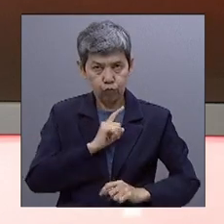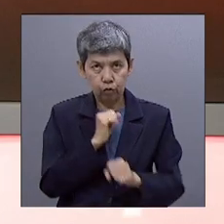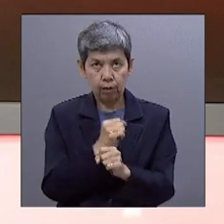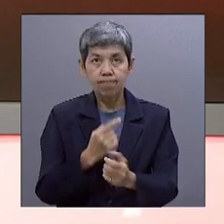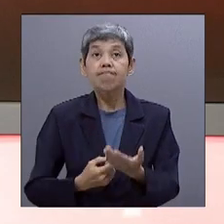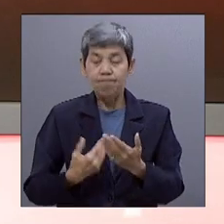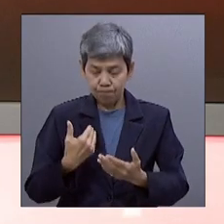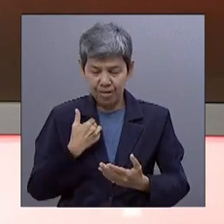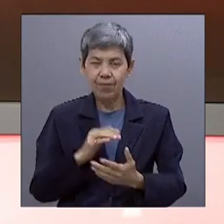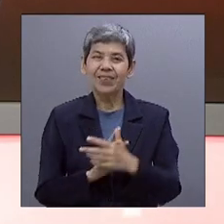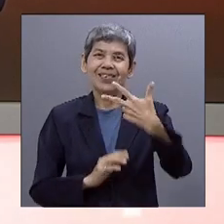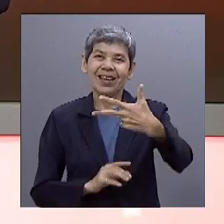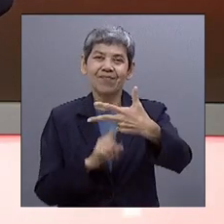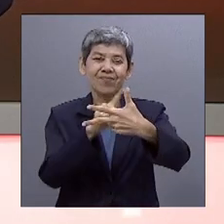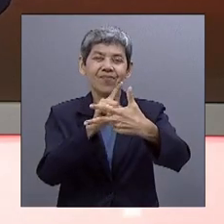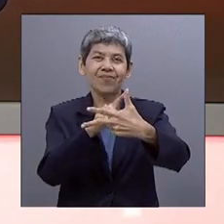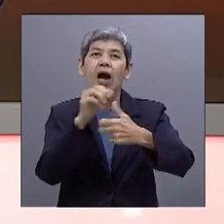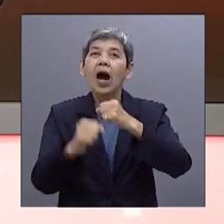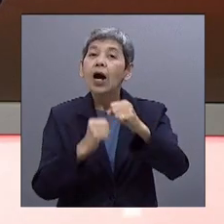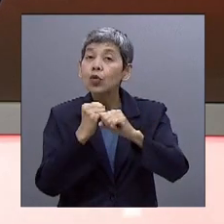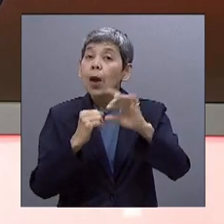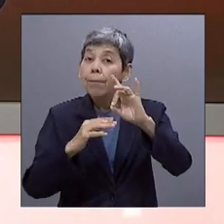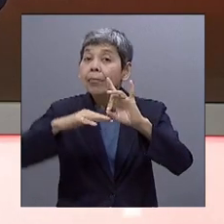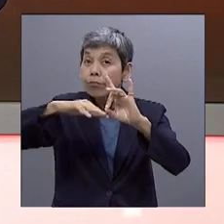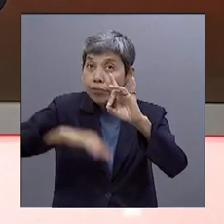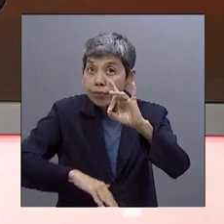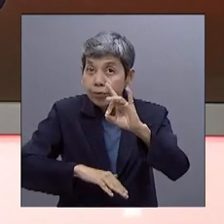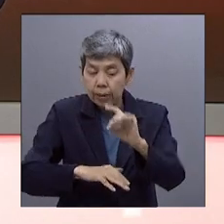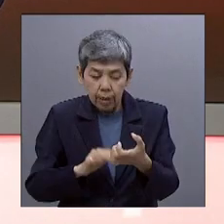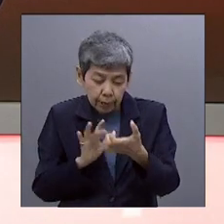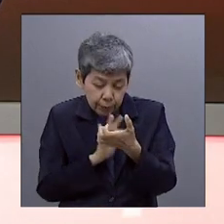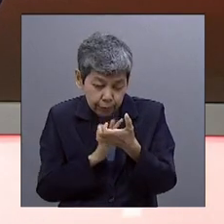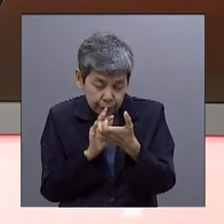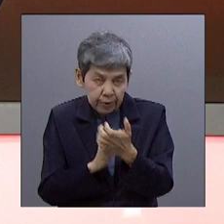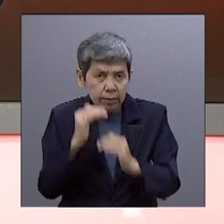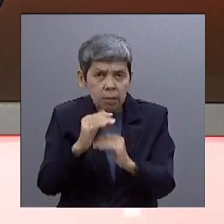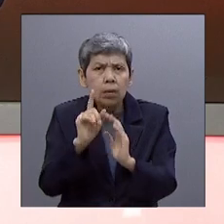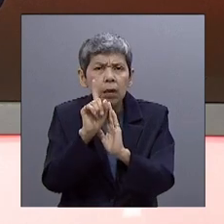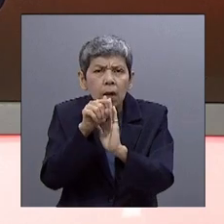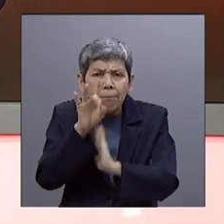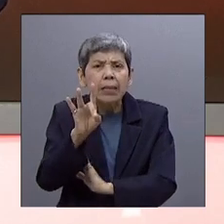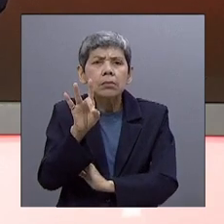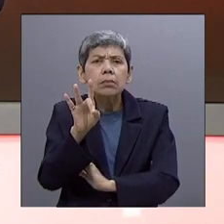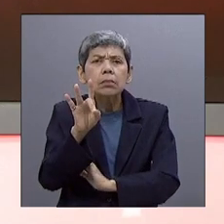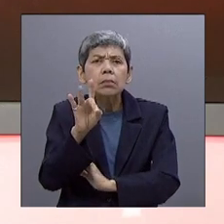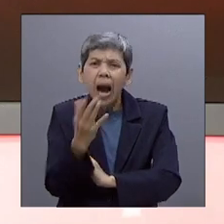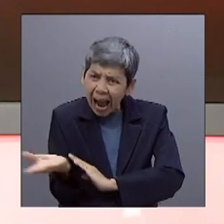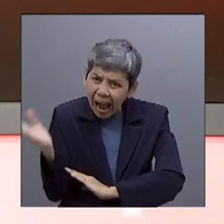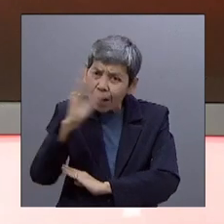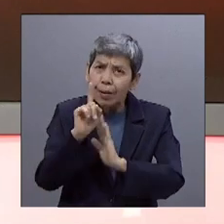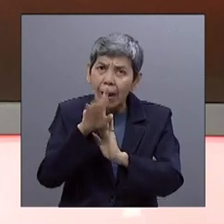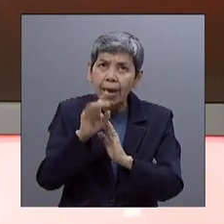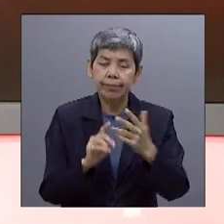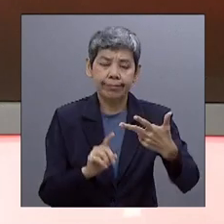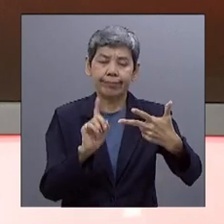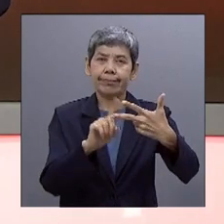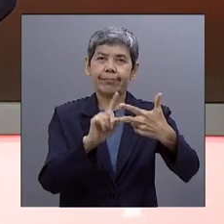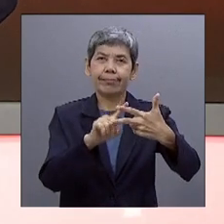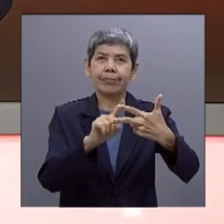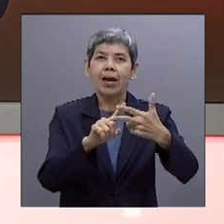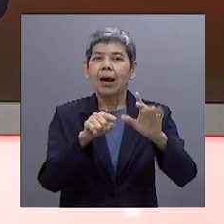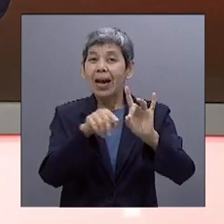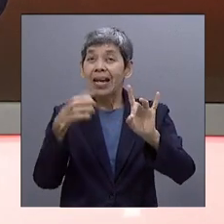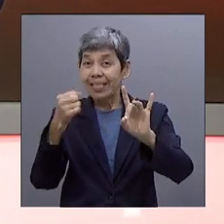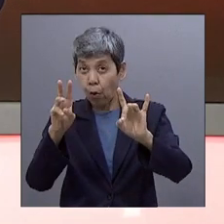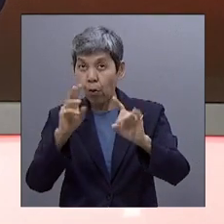เสนอก็คือเยาวชนอายุต่ำกว่า 8ปีใช้โทรศัพท์มือถือได้ 8นาทีต่อวันเท่านั้นขยับขึ้นมาหน่อยนะคะ 8-16